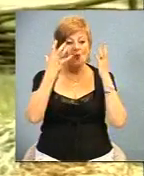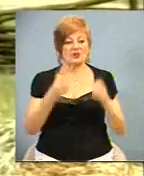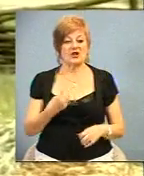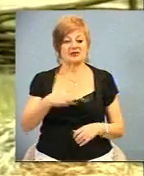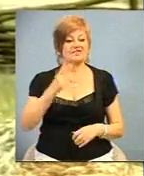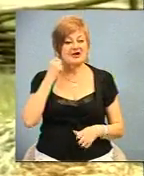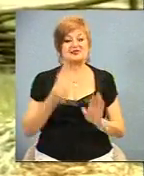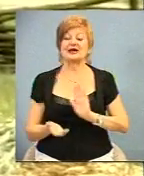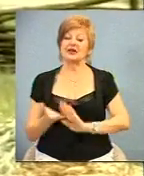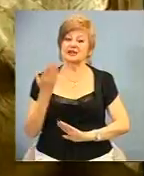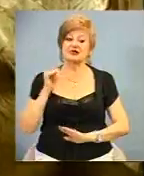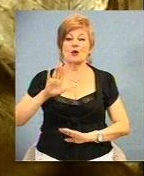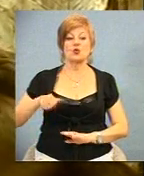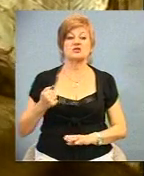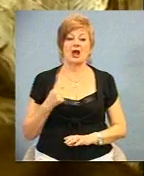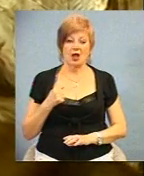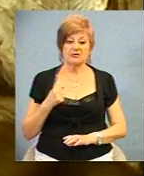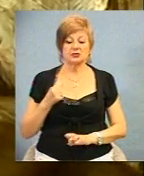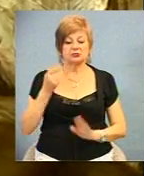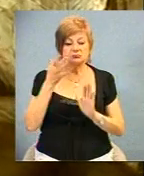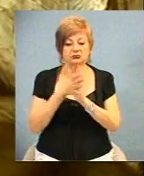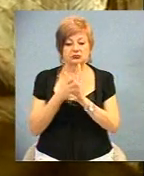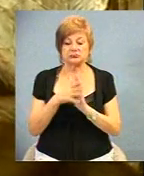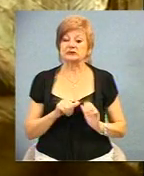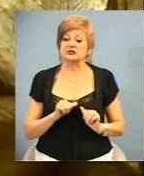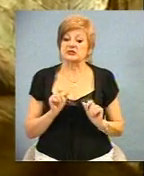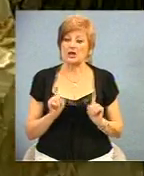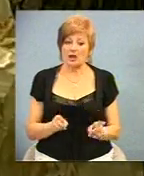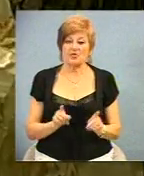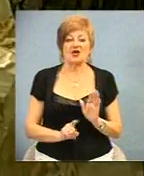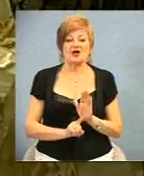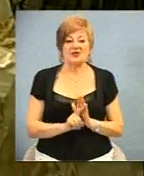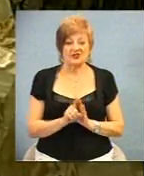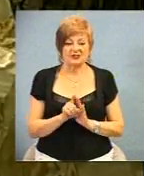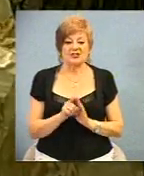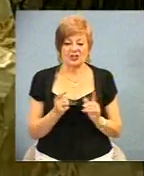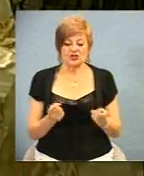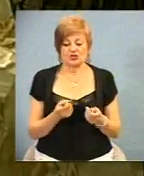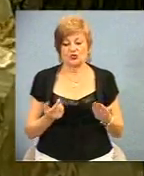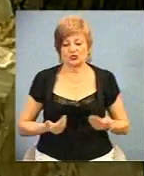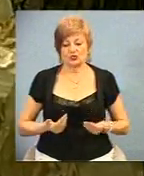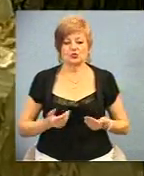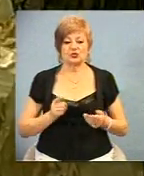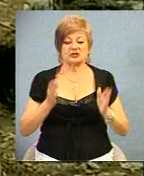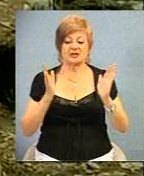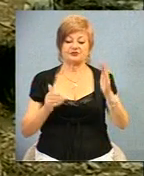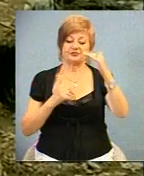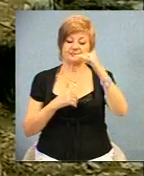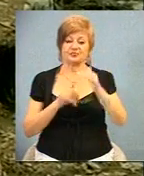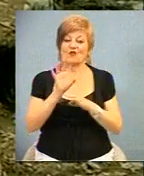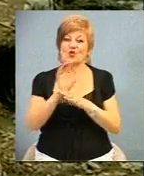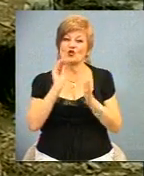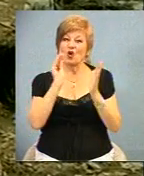20 років тому, після армії. Опанував мистецтво самотужки. Спочатку на побутових предметах, першими зробив рамку для фотографій